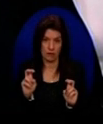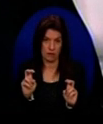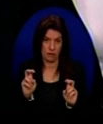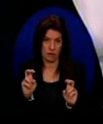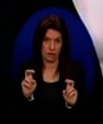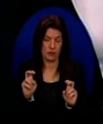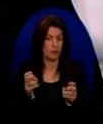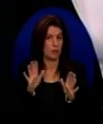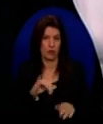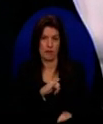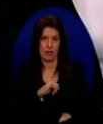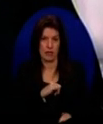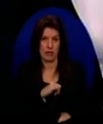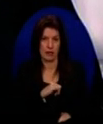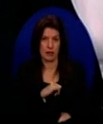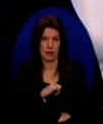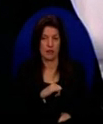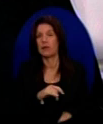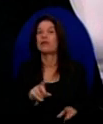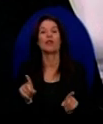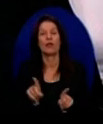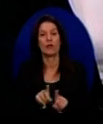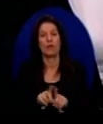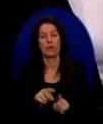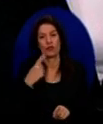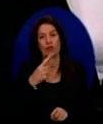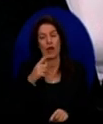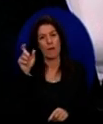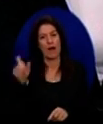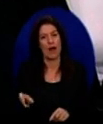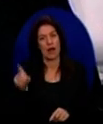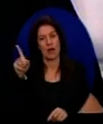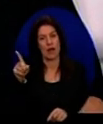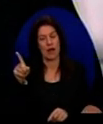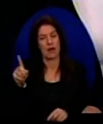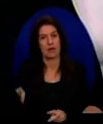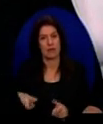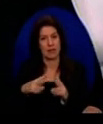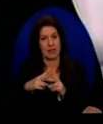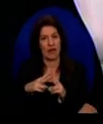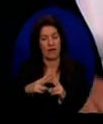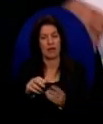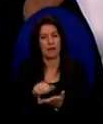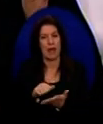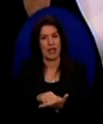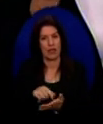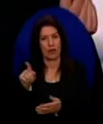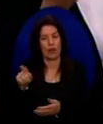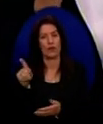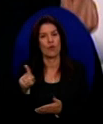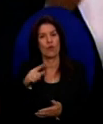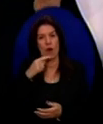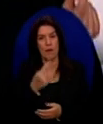הזדמנות מאוד מעניינת. כמו שאמר פובליציסט צרפתי איוון רופיול בעיתון פיגארו,